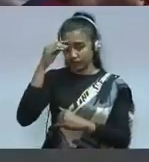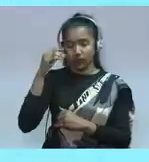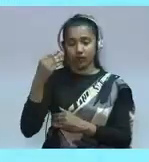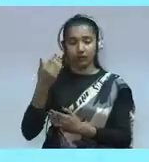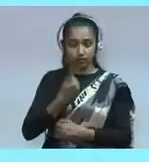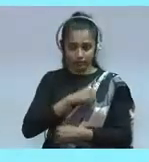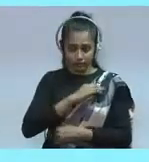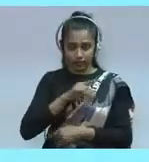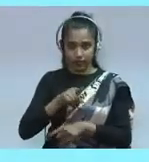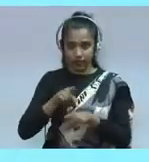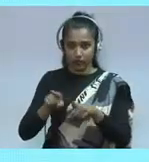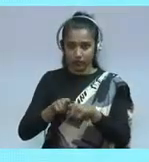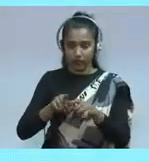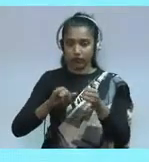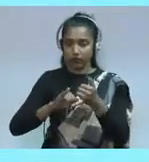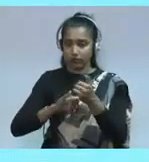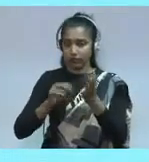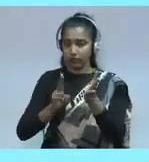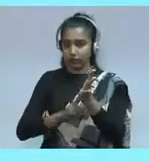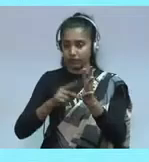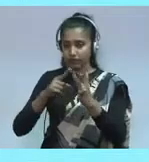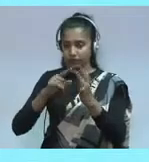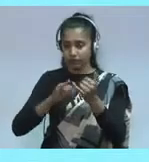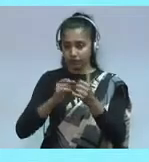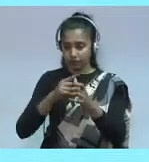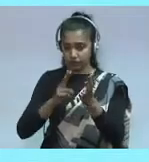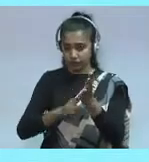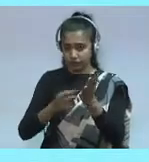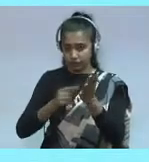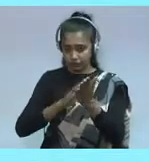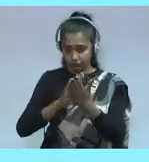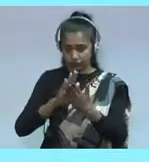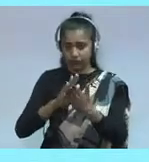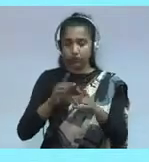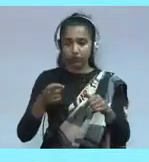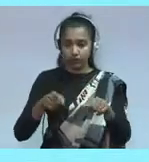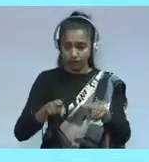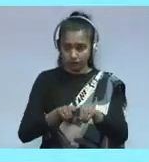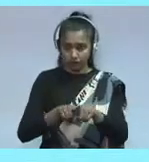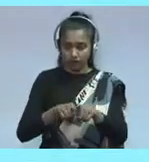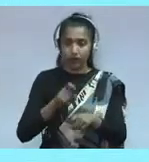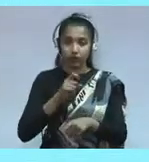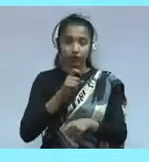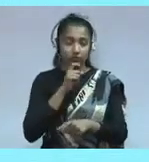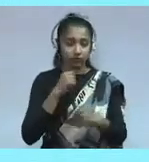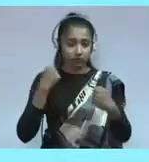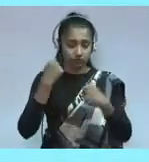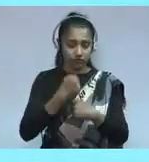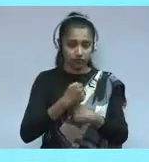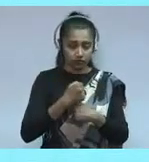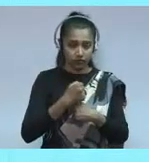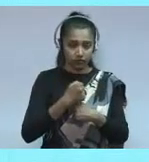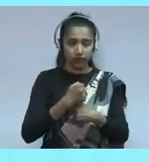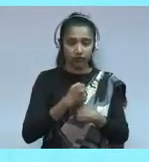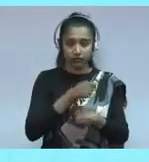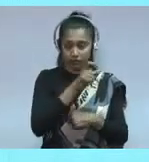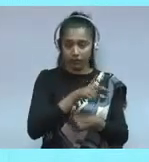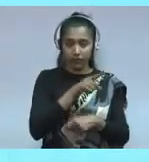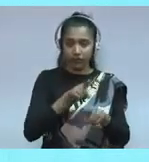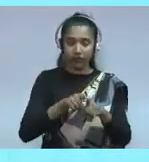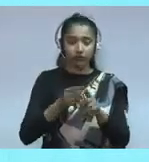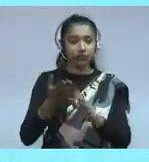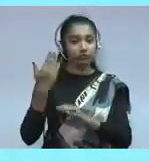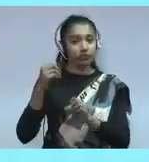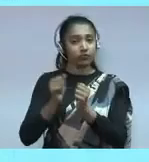වර්ණසිංහ, නීතිඥ ශිරාල් ලක්තිලක, උපසභාපතිවරු විශ්‍රාමික මේජර් ජෙනරාල්